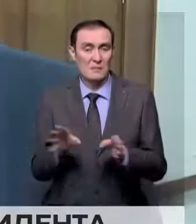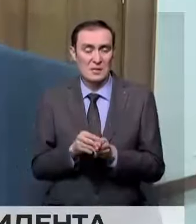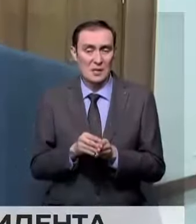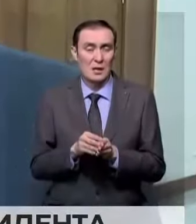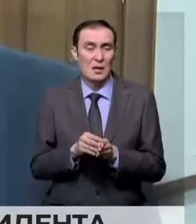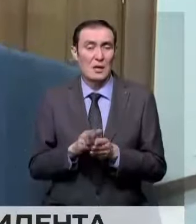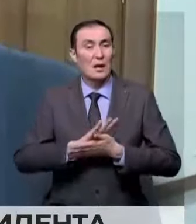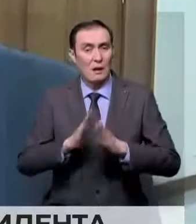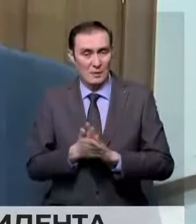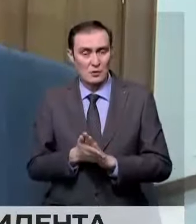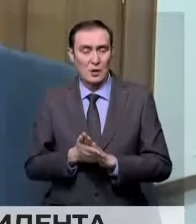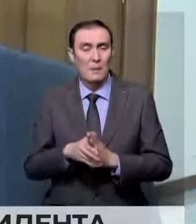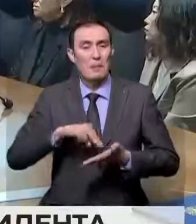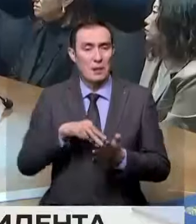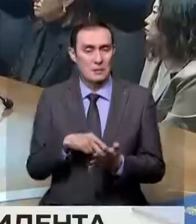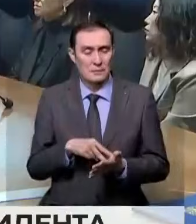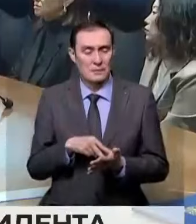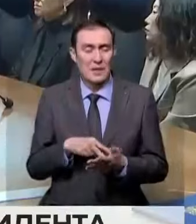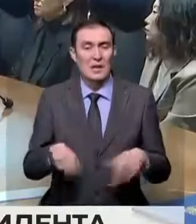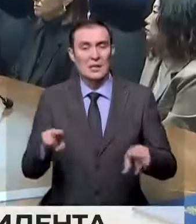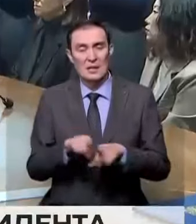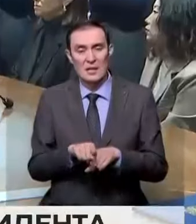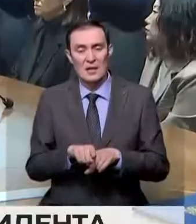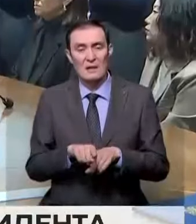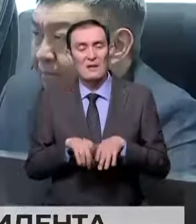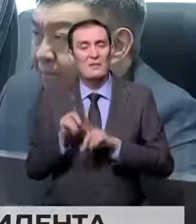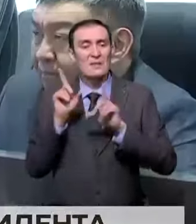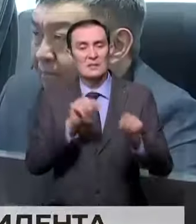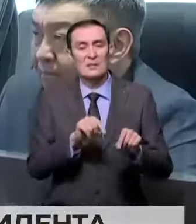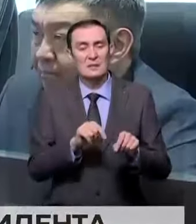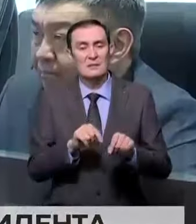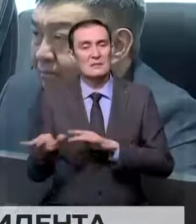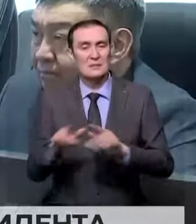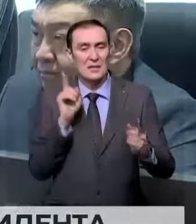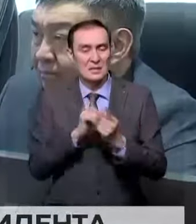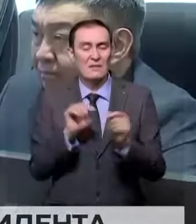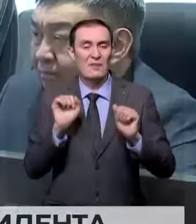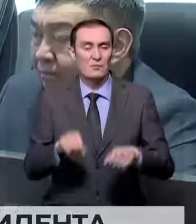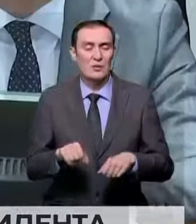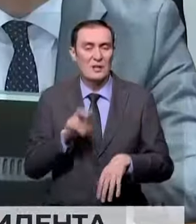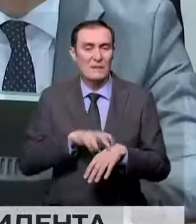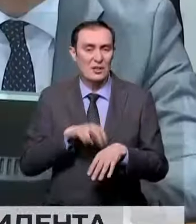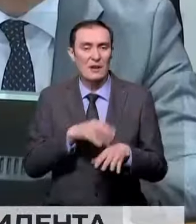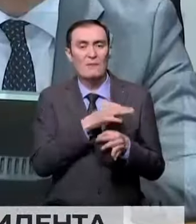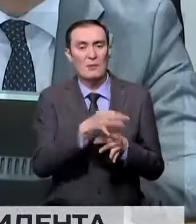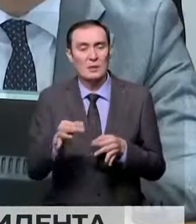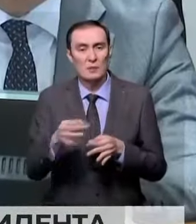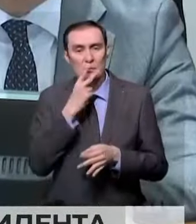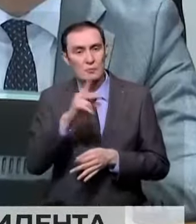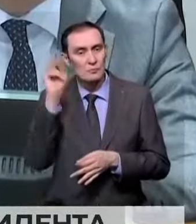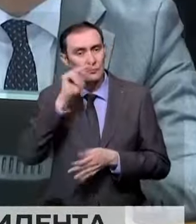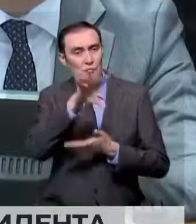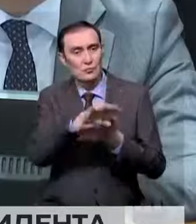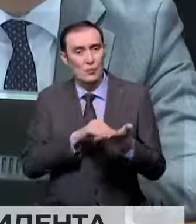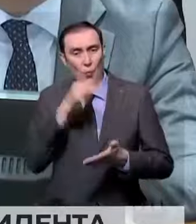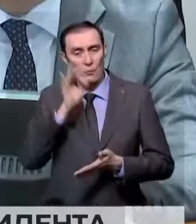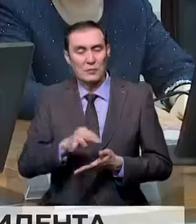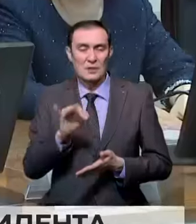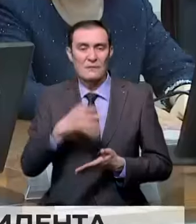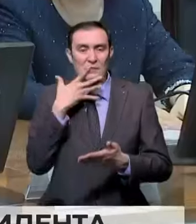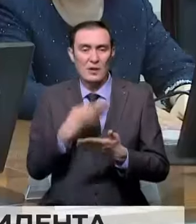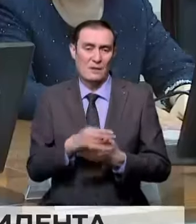согласуем дорожную карту. Такие выездные сессии – прекрасная возможность для врачей региона получить наработки опытных коллег и применять их